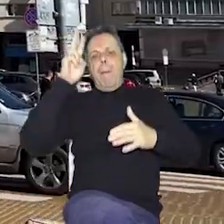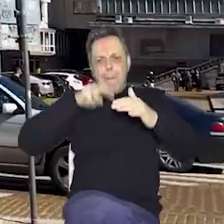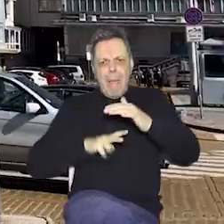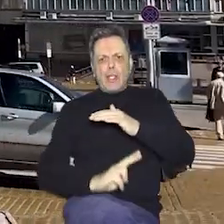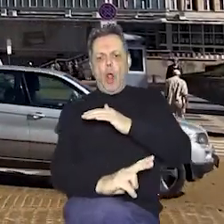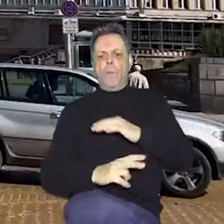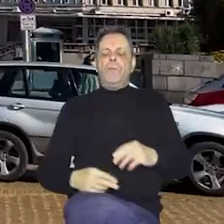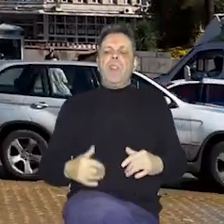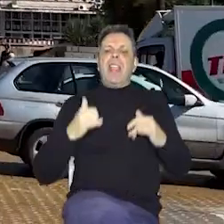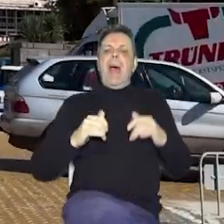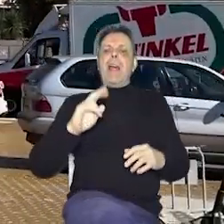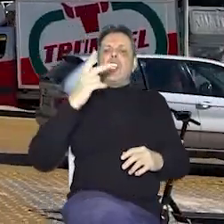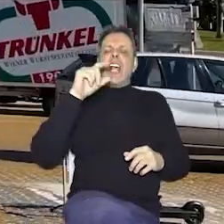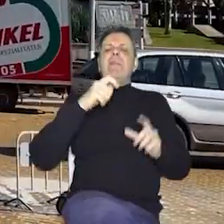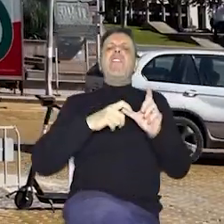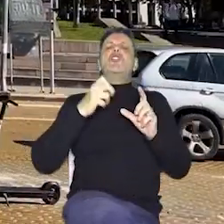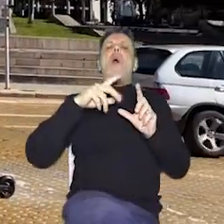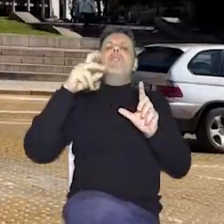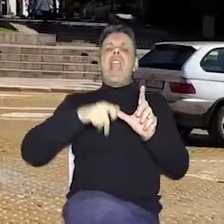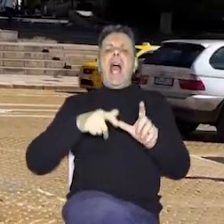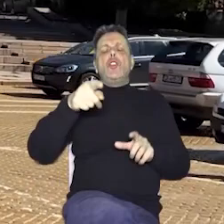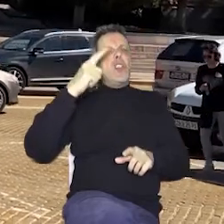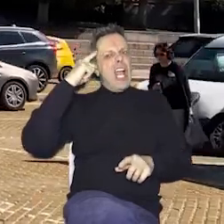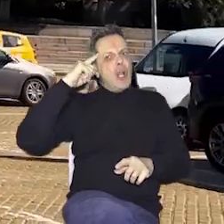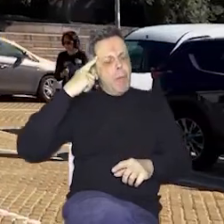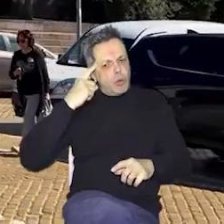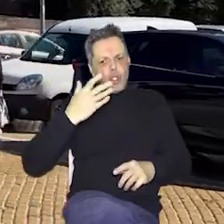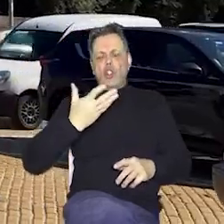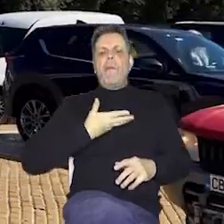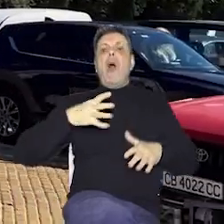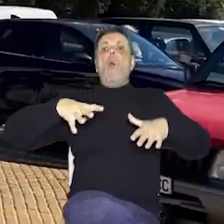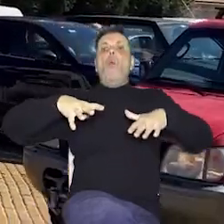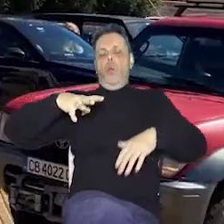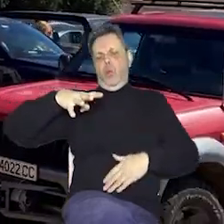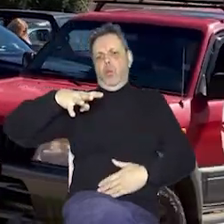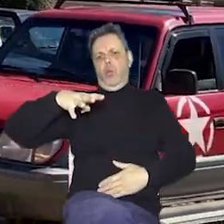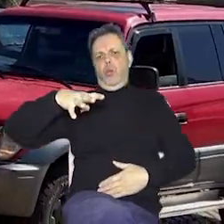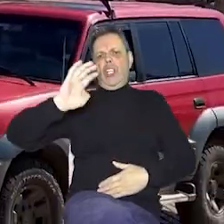nazvanu Serdika. Današnji naziv Sofije, što znači mudrost, dobiva u 14. stoljeću.